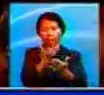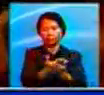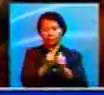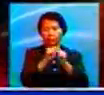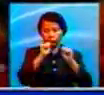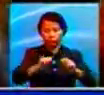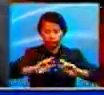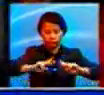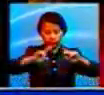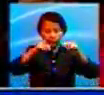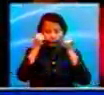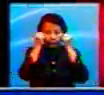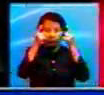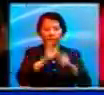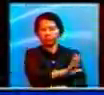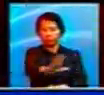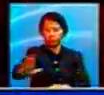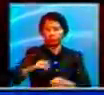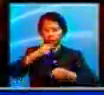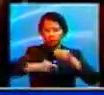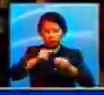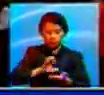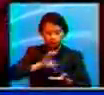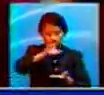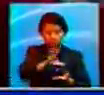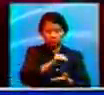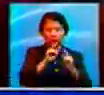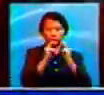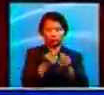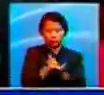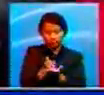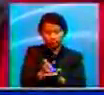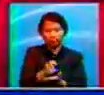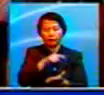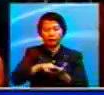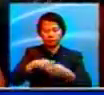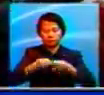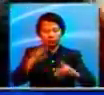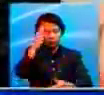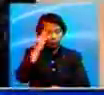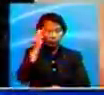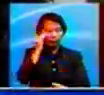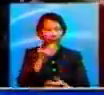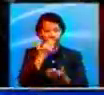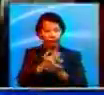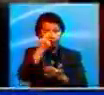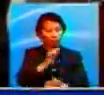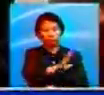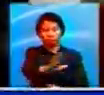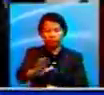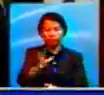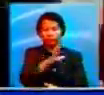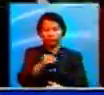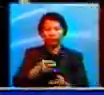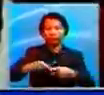yang mampu meningkatkan kefahaman mereka tentang pelaburan dan unit amanah. Ia juga memberi pengalaman berharga kepada mereka